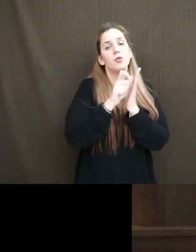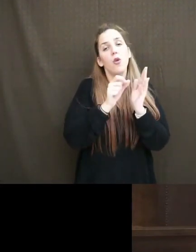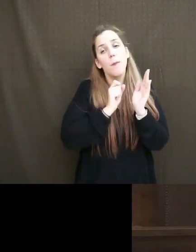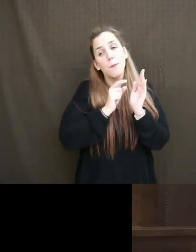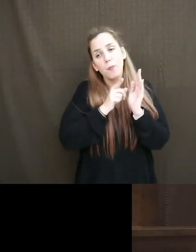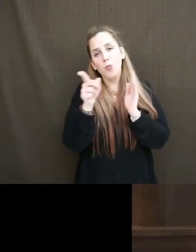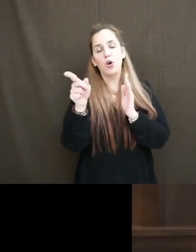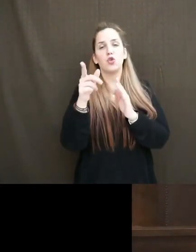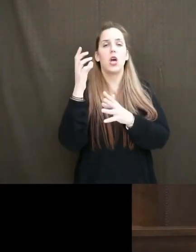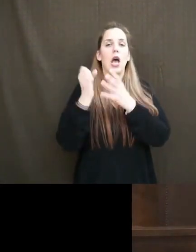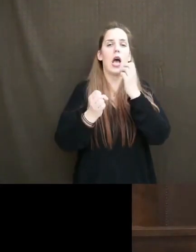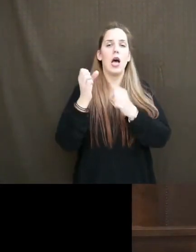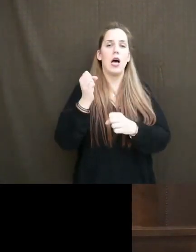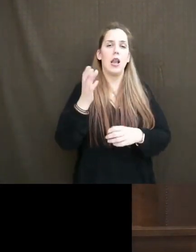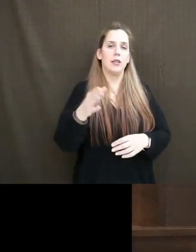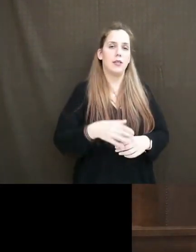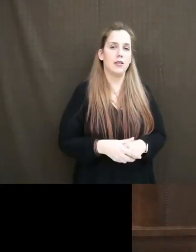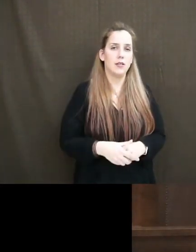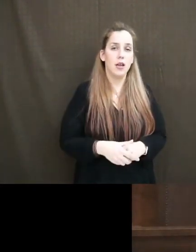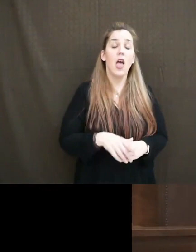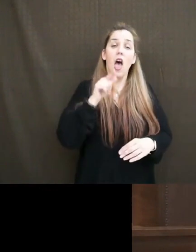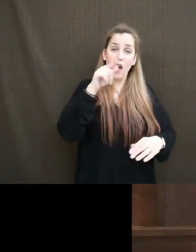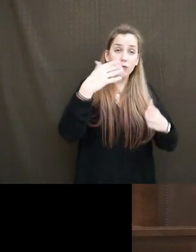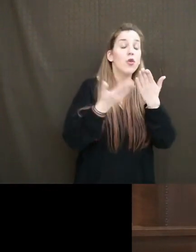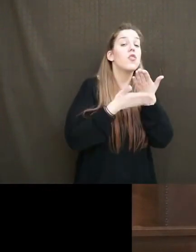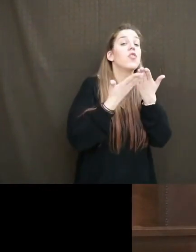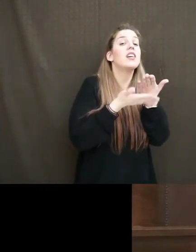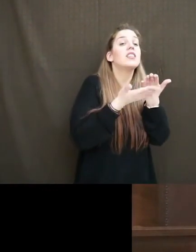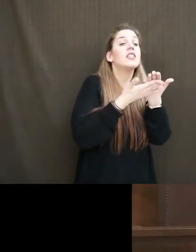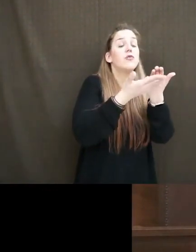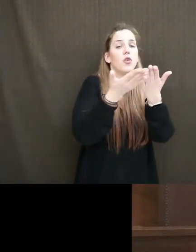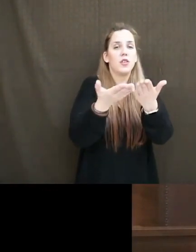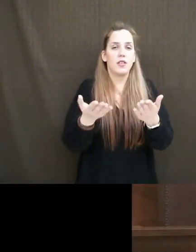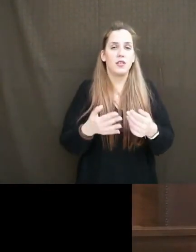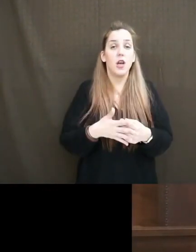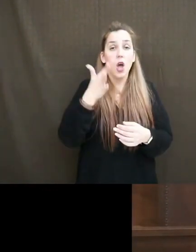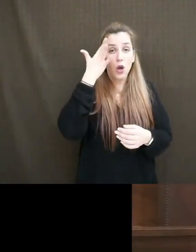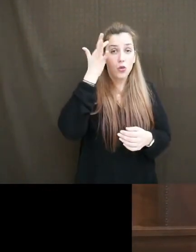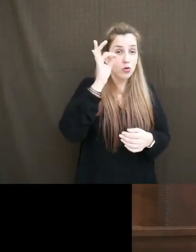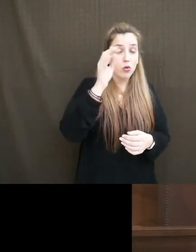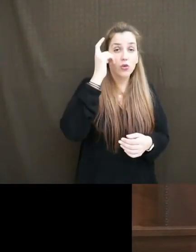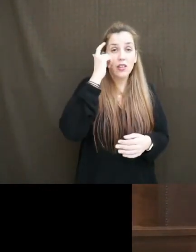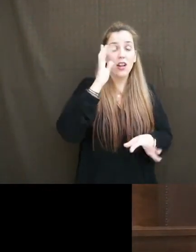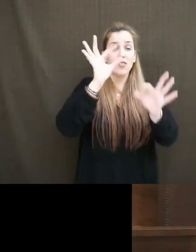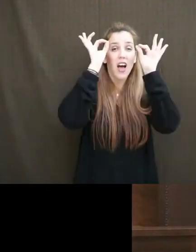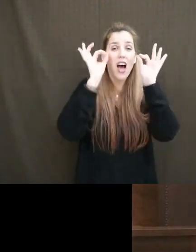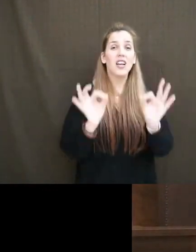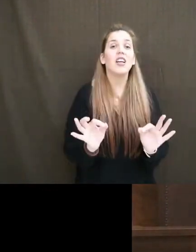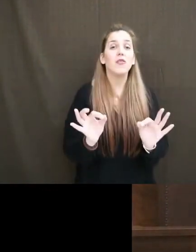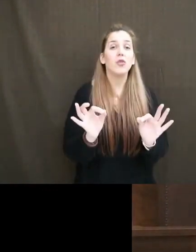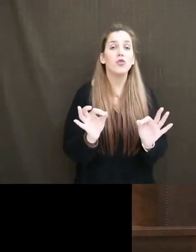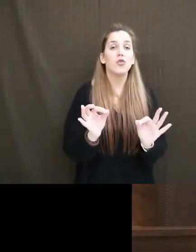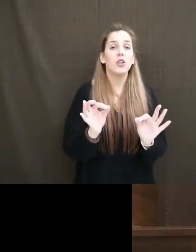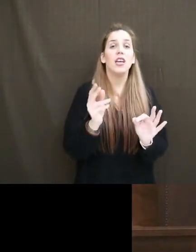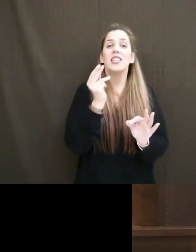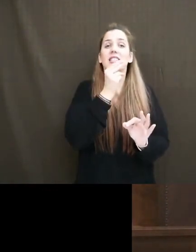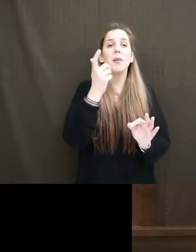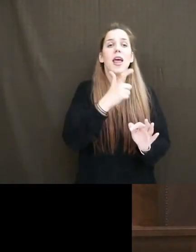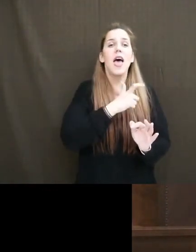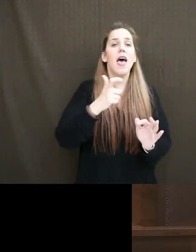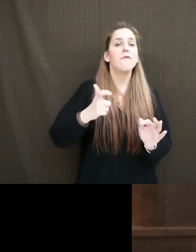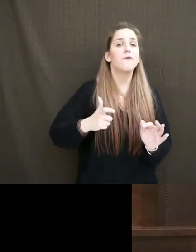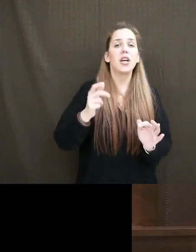ίδιες λάθος συμπεριφορές και να ξεφεύγουμε από το Ευαγγέλιο. Ναι, ο Θεός με δέχτηκε τότε, επειδή μετανόησα και πίστεψα.